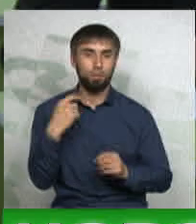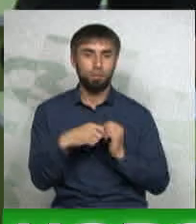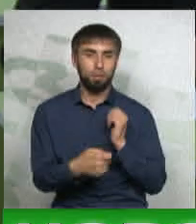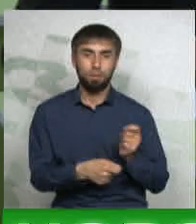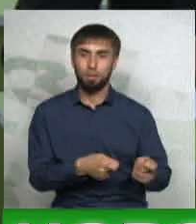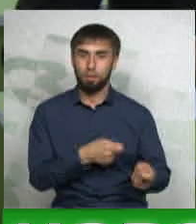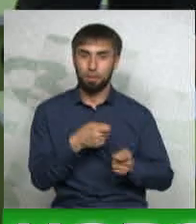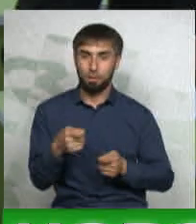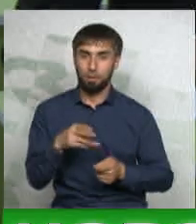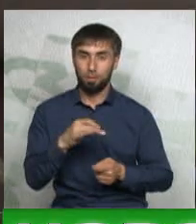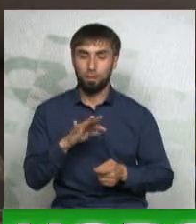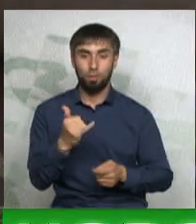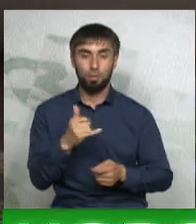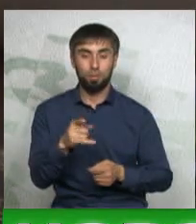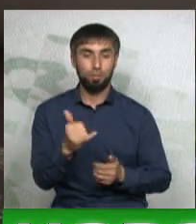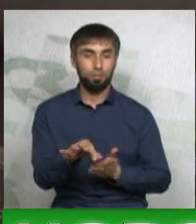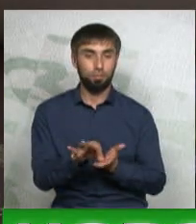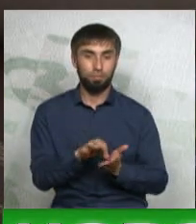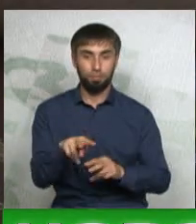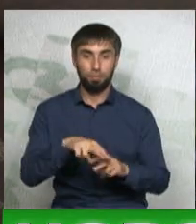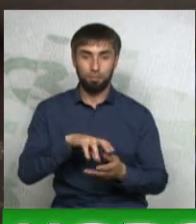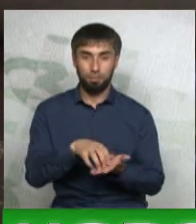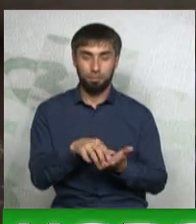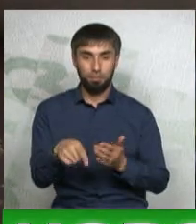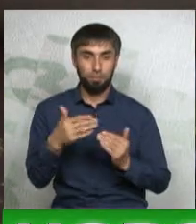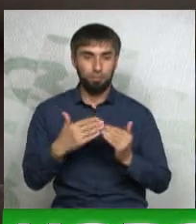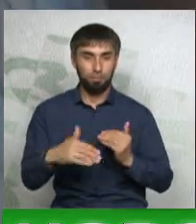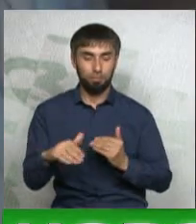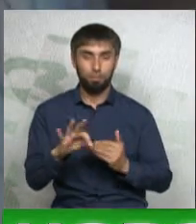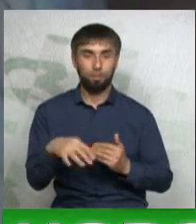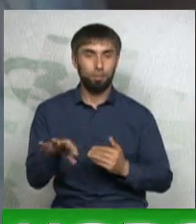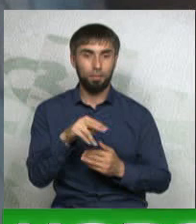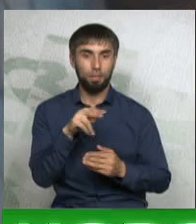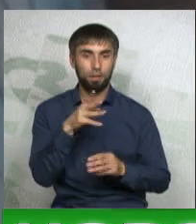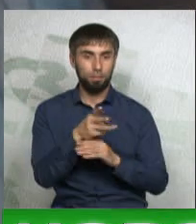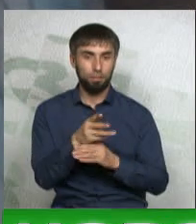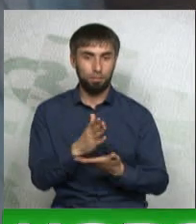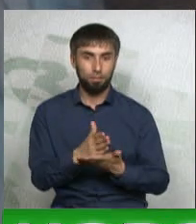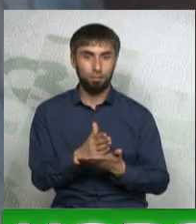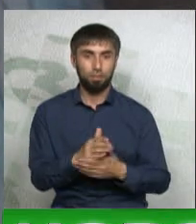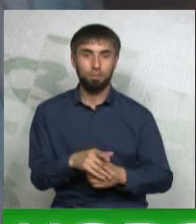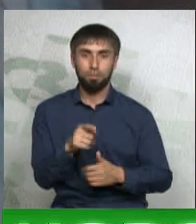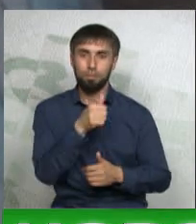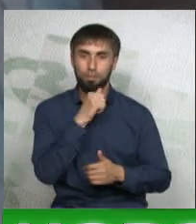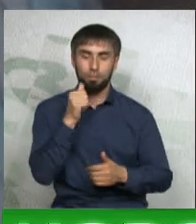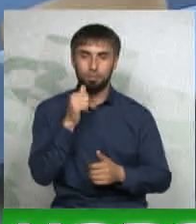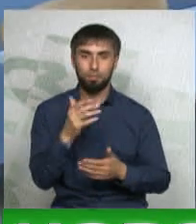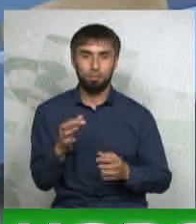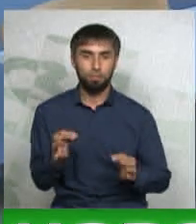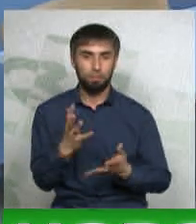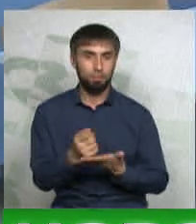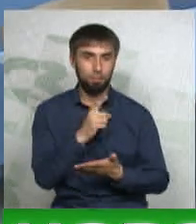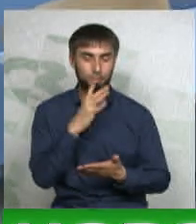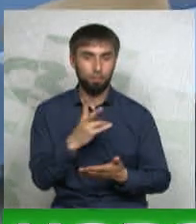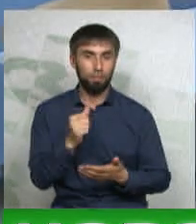везли из типографии, то теперь их распечатывают прямо в аудитории. Повсюду видеокамеры. Утаить здесь ничего не получится.